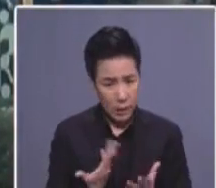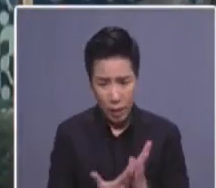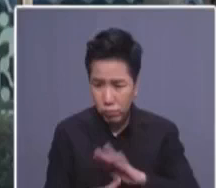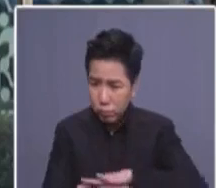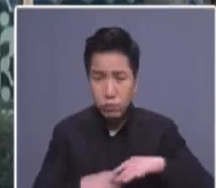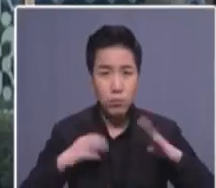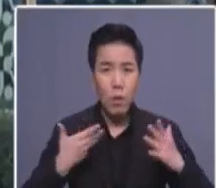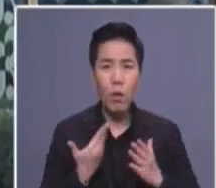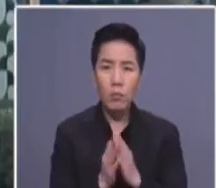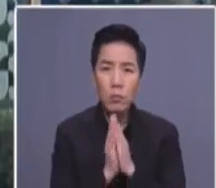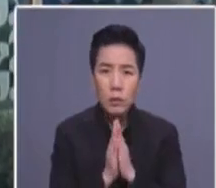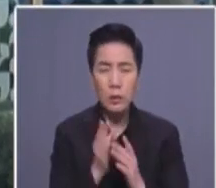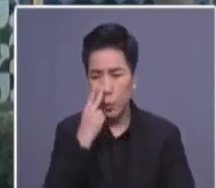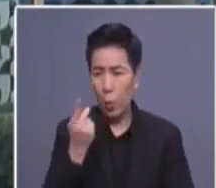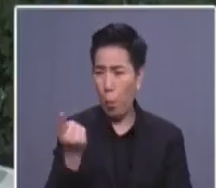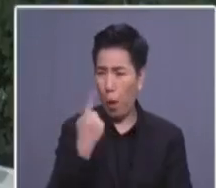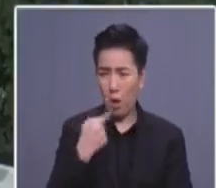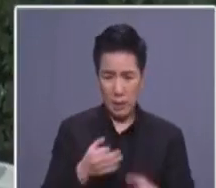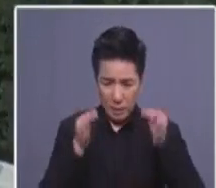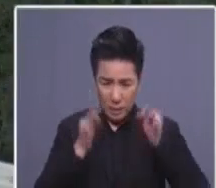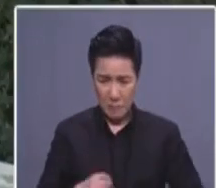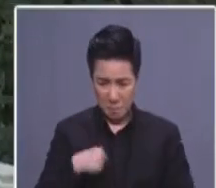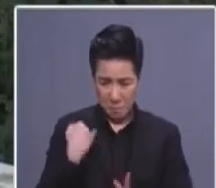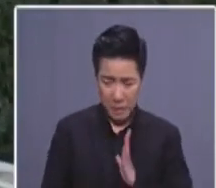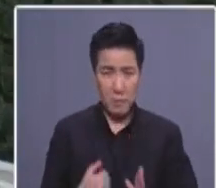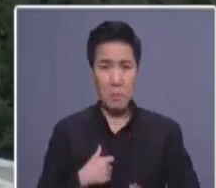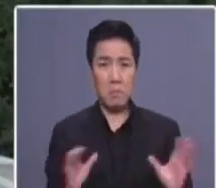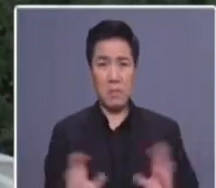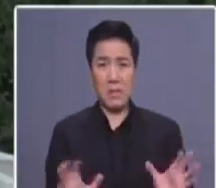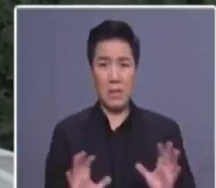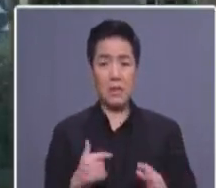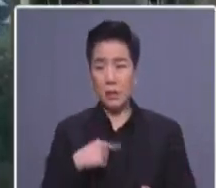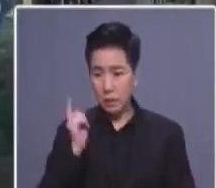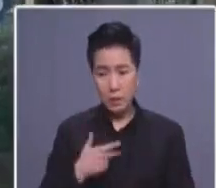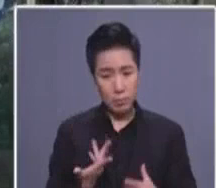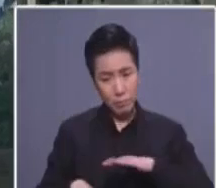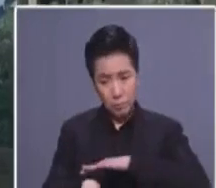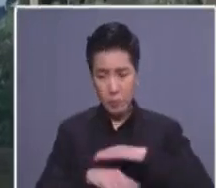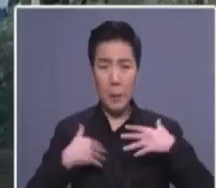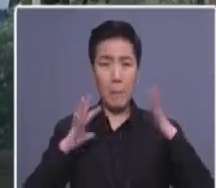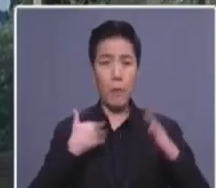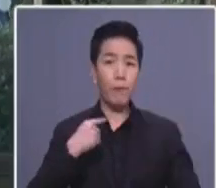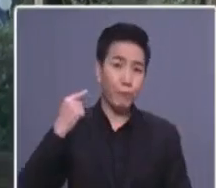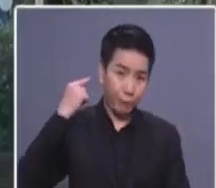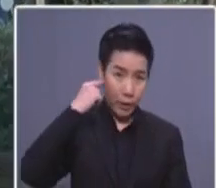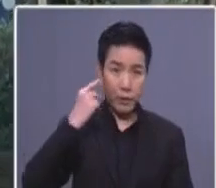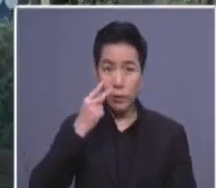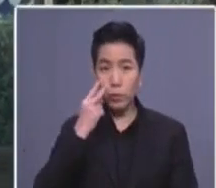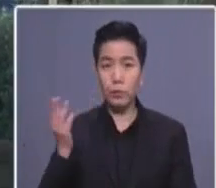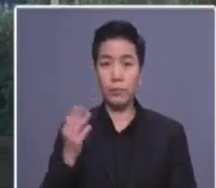ได้เอาไป อยากวอนให้สังคมอย่าด่วนตัดสินอย่าพิพากษาว่าเขาเป็นคนผิดทั้งที่ไม่มีหลักฐานลองไปฟังเสียงเขาดู